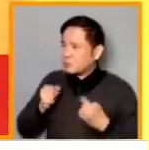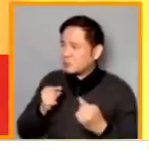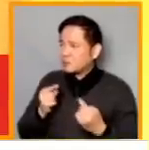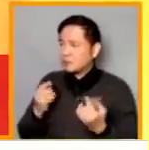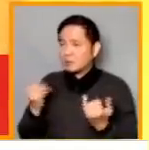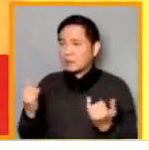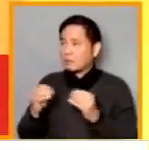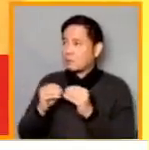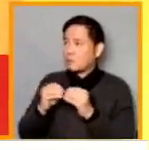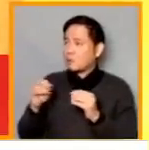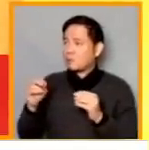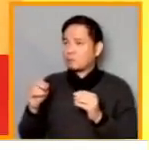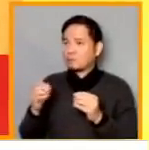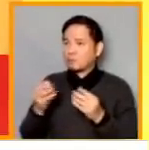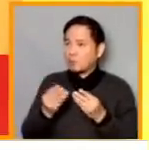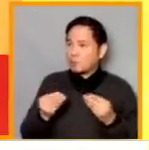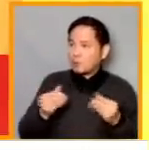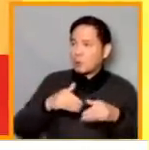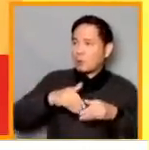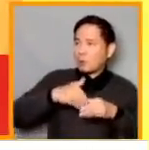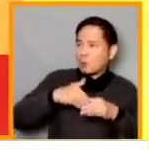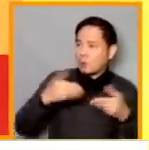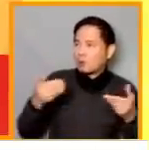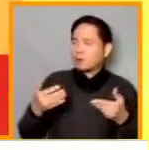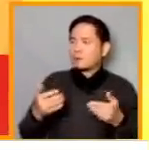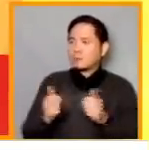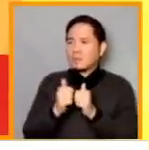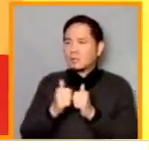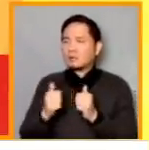naging normal na po yung